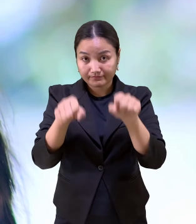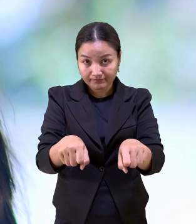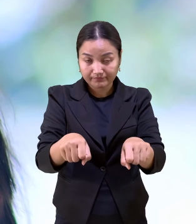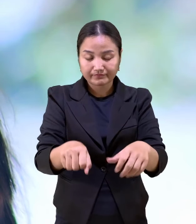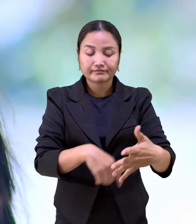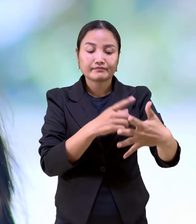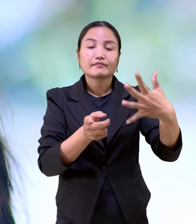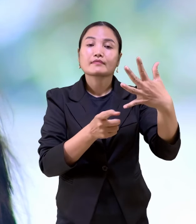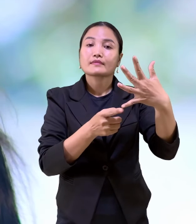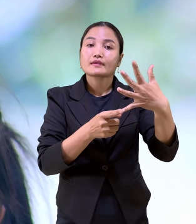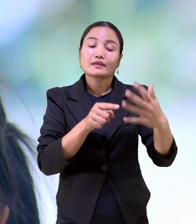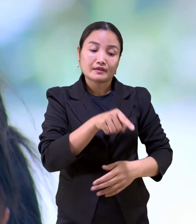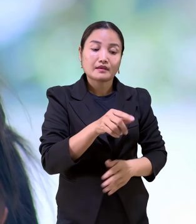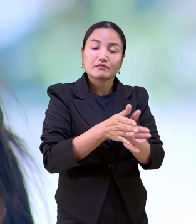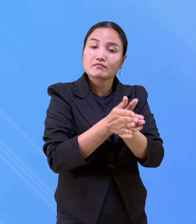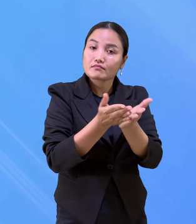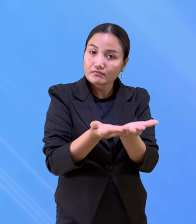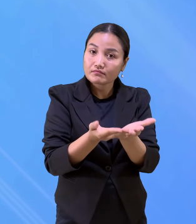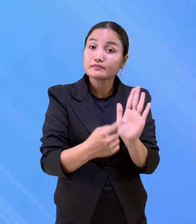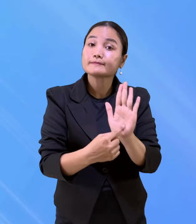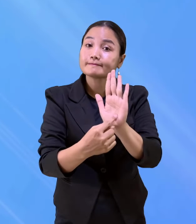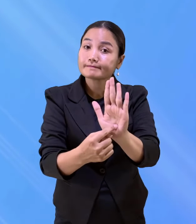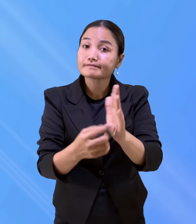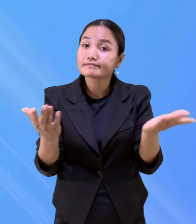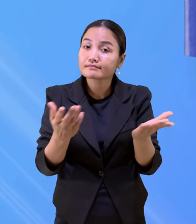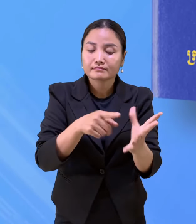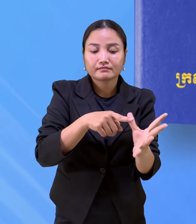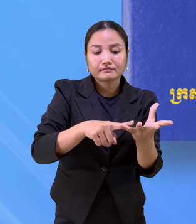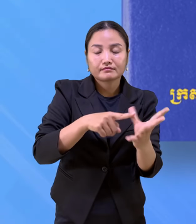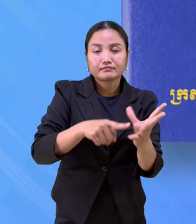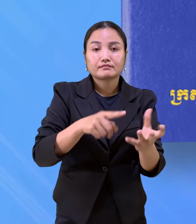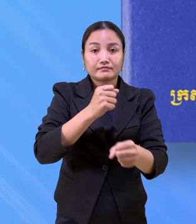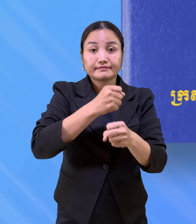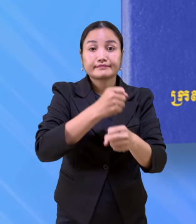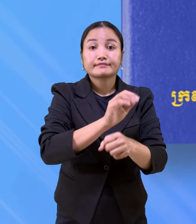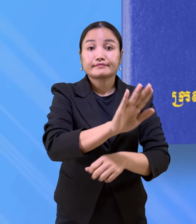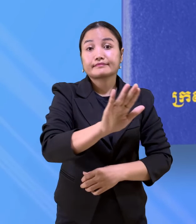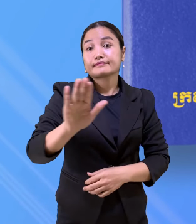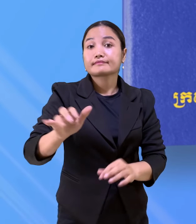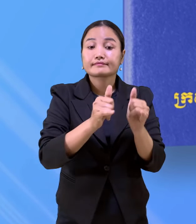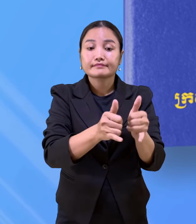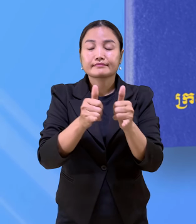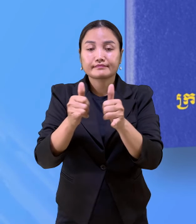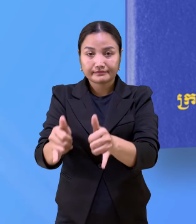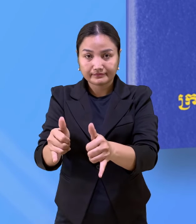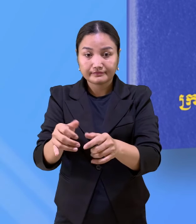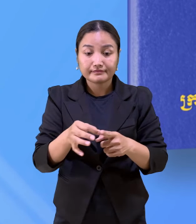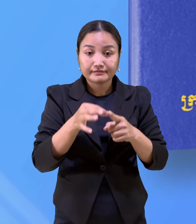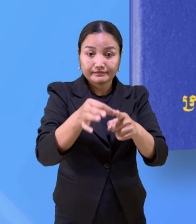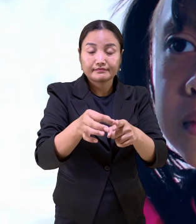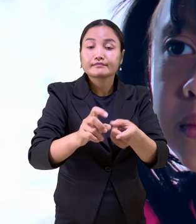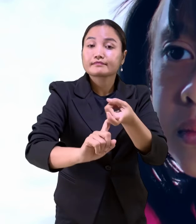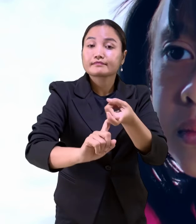សទី5សិភៅនេះបញ្ជាក់ផងដែរអំពីប្រភេទការងារដែលកម្មករនយោជិតបានចុះកិច្ចសន្យា